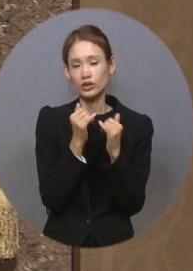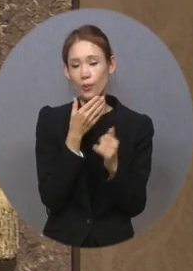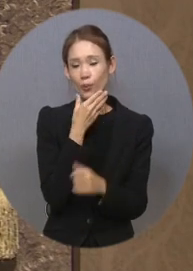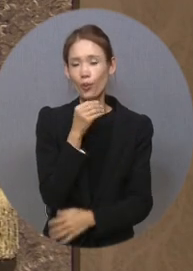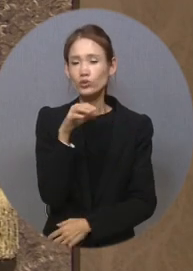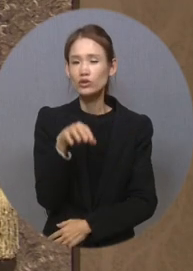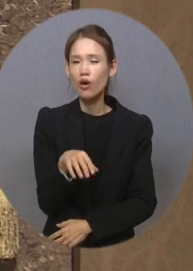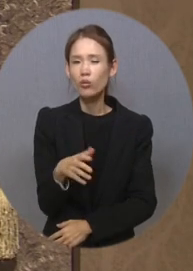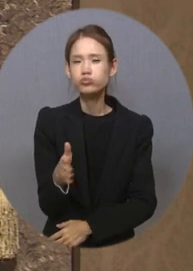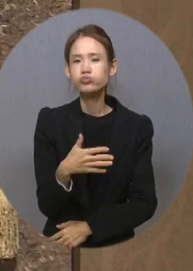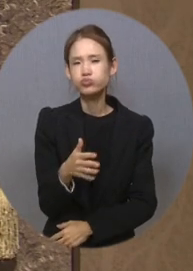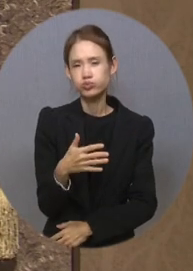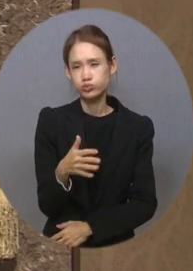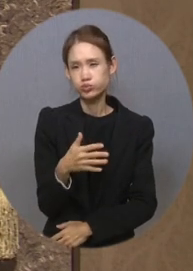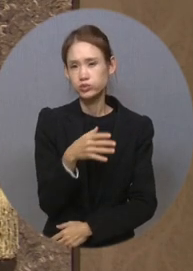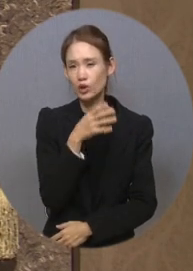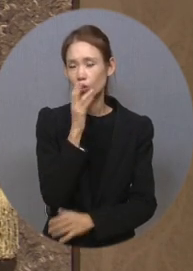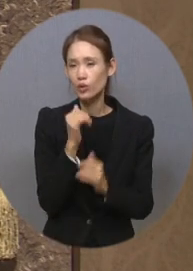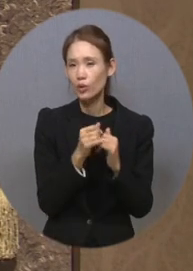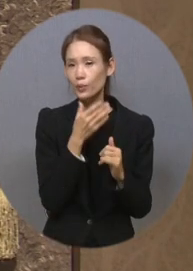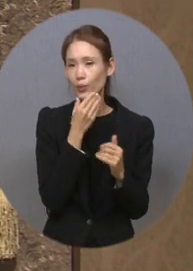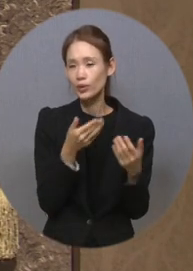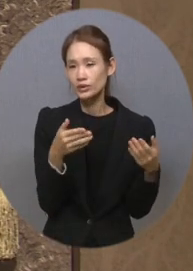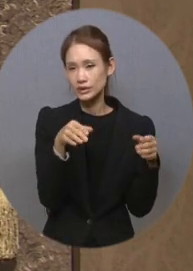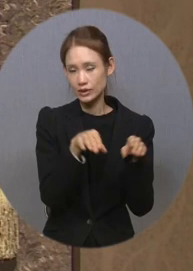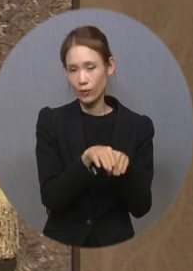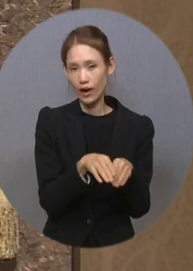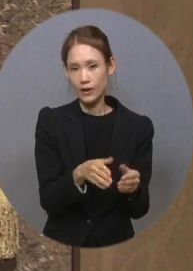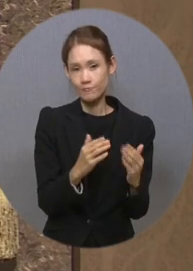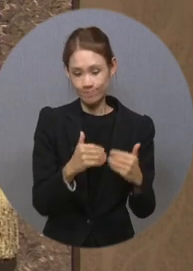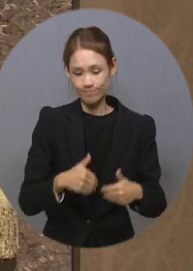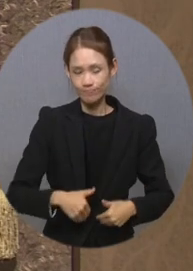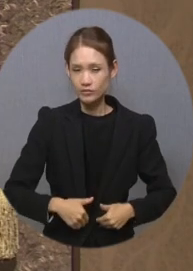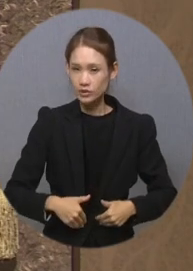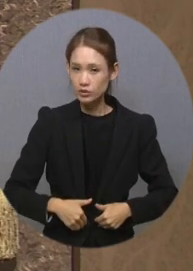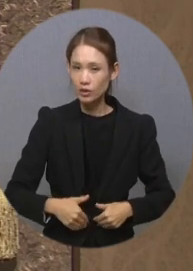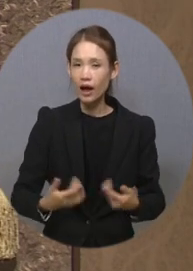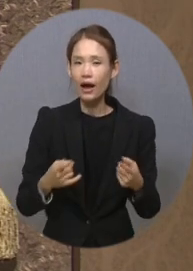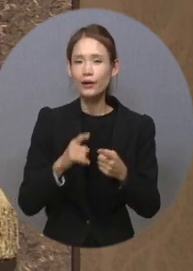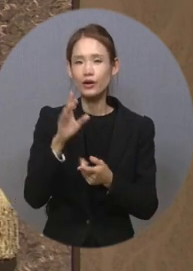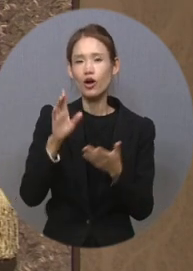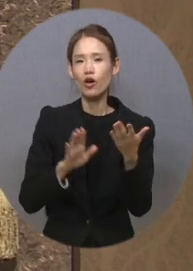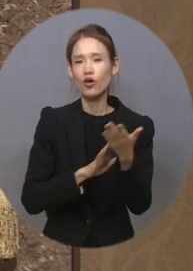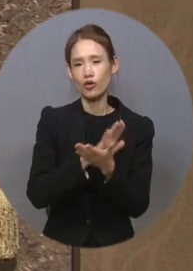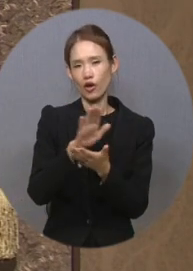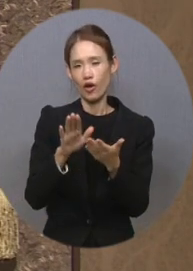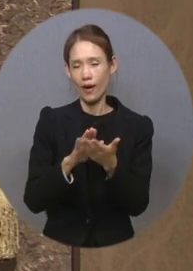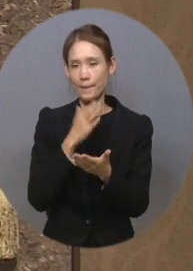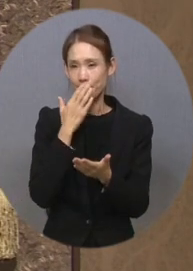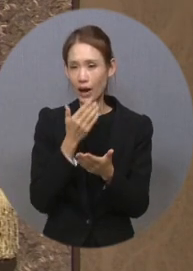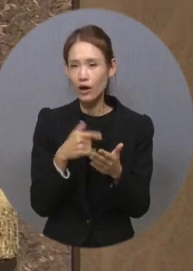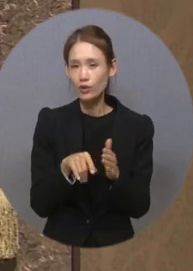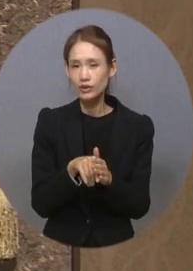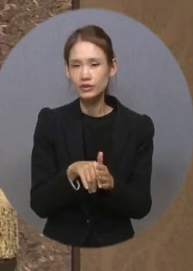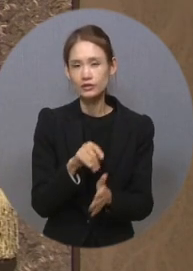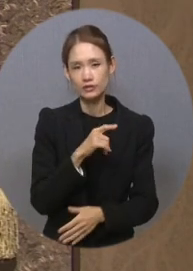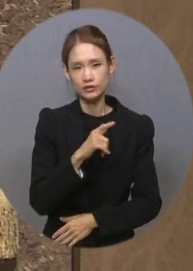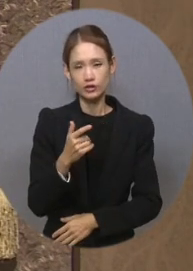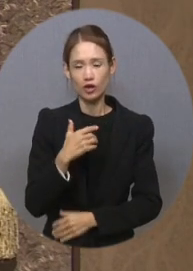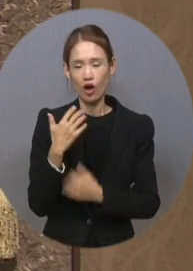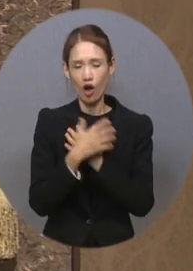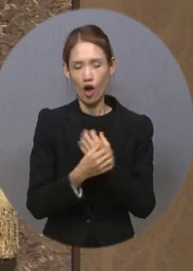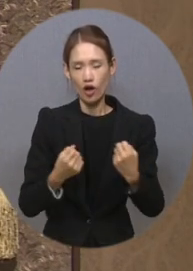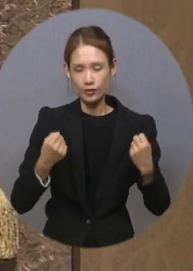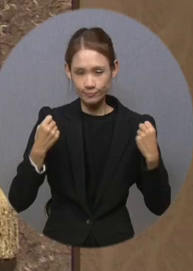복지관이 없습니다. 노인 복지관. 예. 그런 것도 좀 만들어서 거기서 또 여러 가지 함께 어울리시고 이렇게 할 수 있도록 그런 것도 우리 어르신들